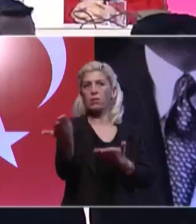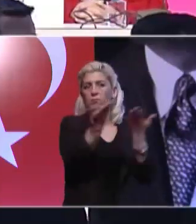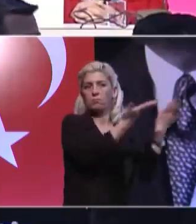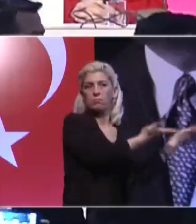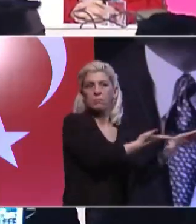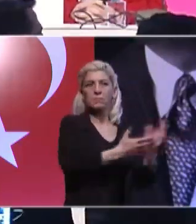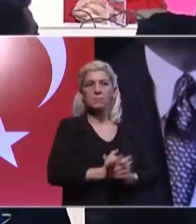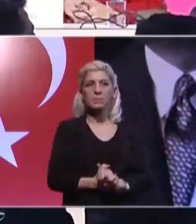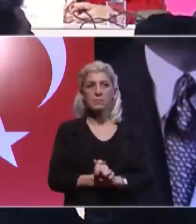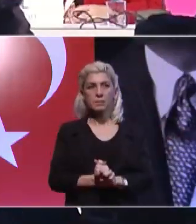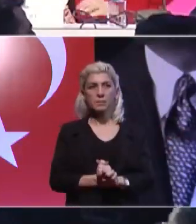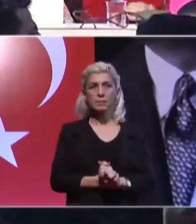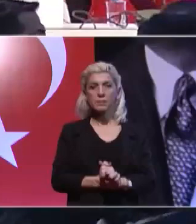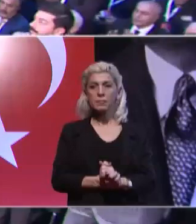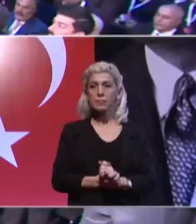davet ediyorum.